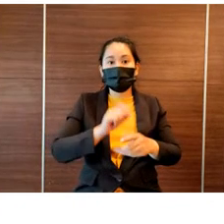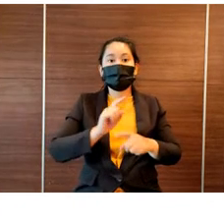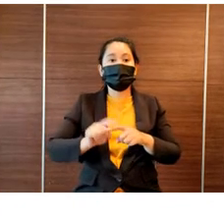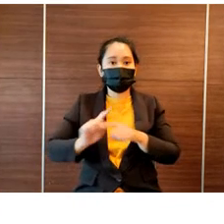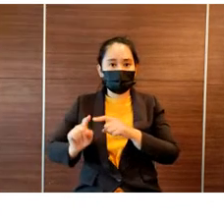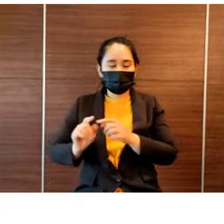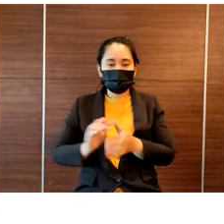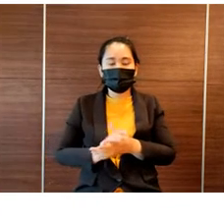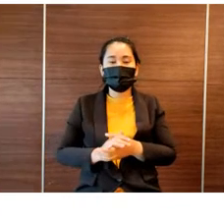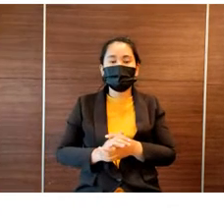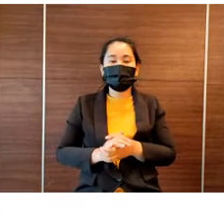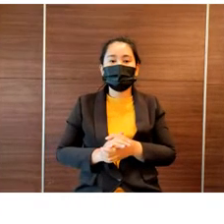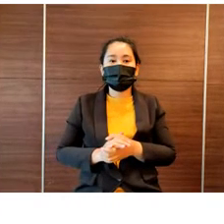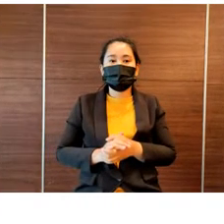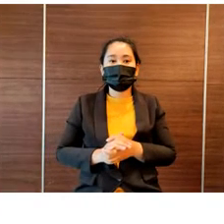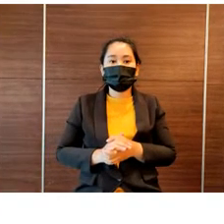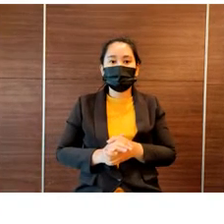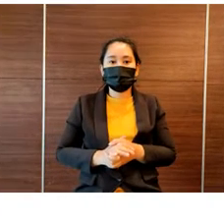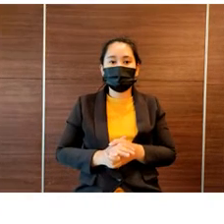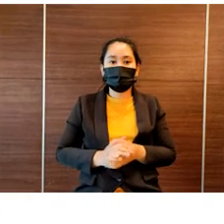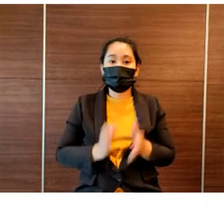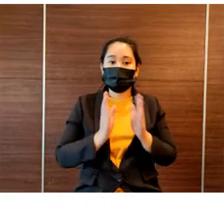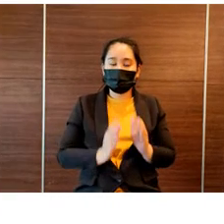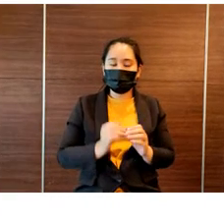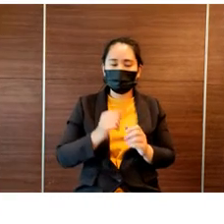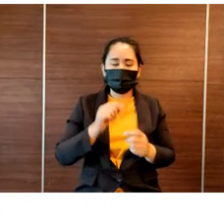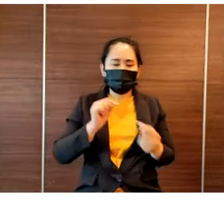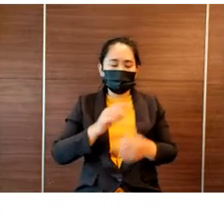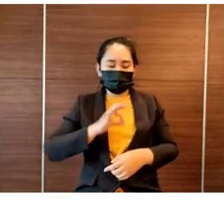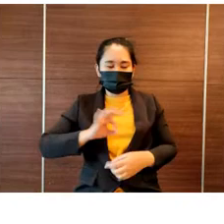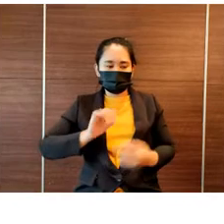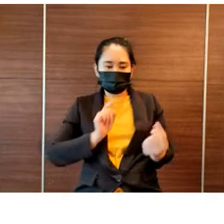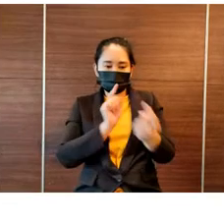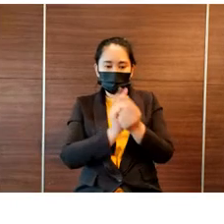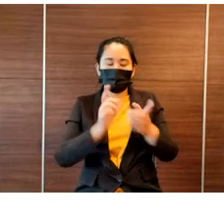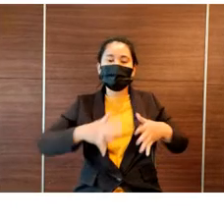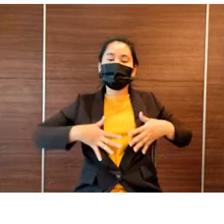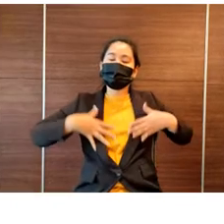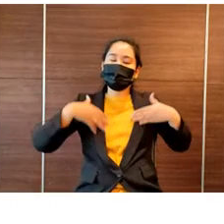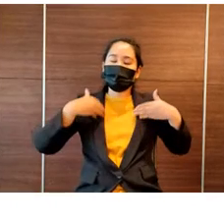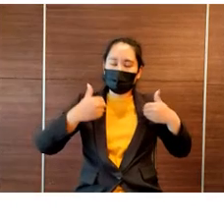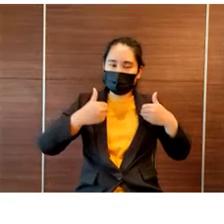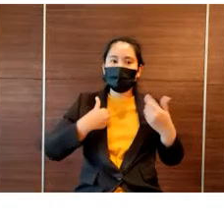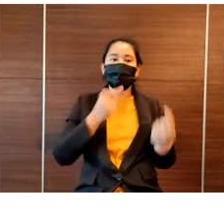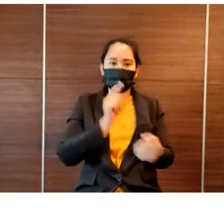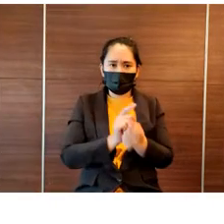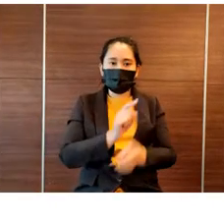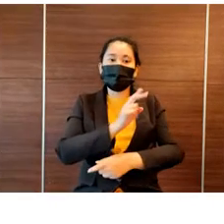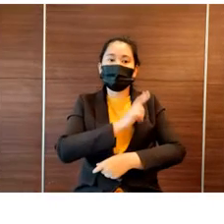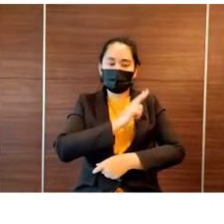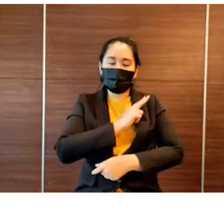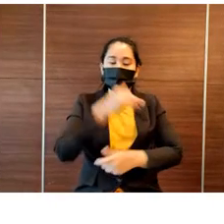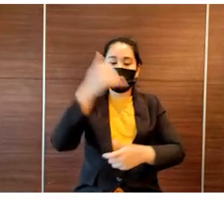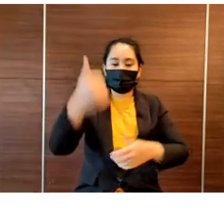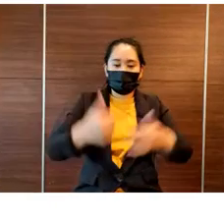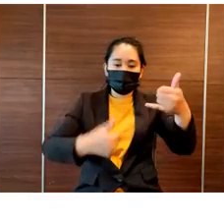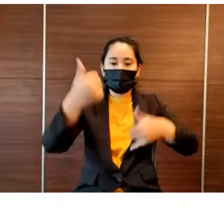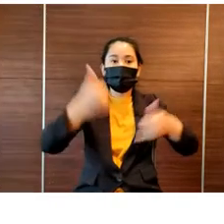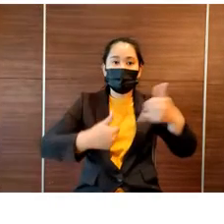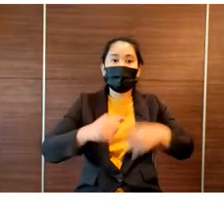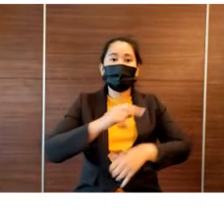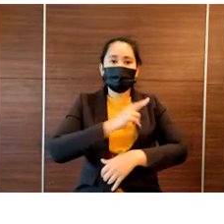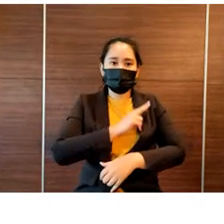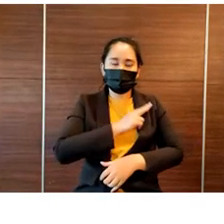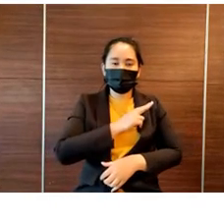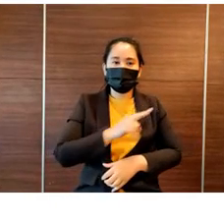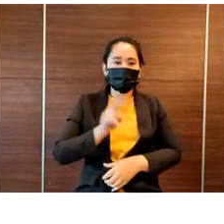มื่อลูกค้ามีความสบายใจที่จะมาเขาก็จะมาเองเขาก็จะมาหาเราเองบางคนเดินเข้ามา walk